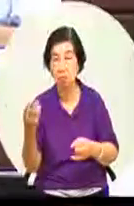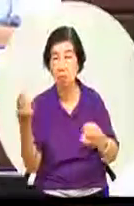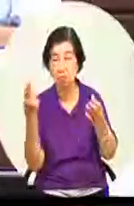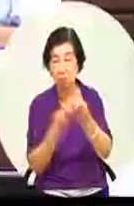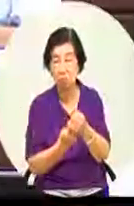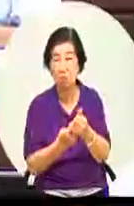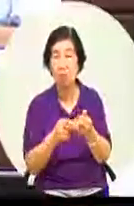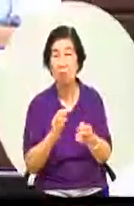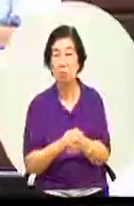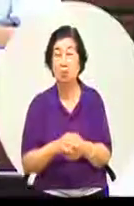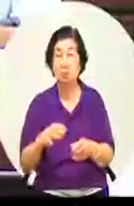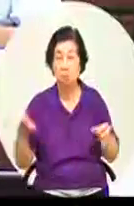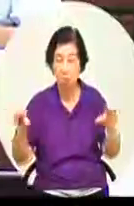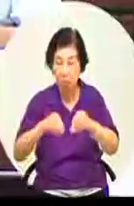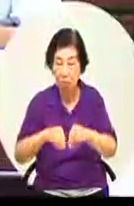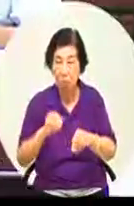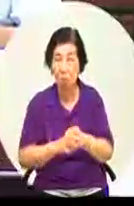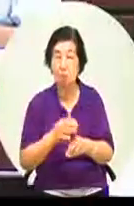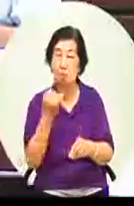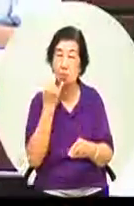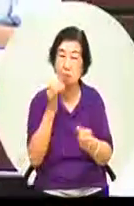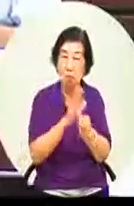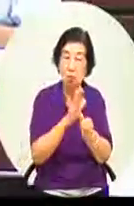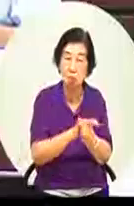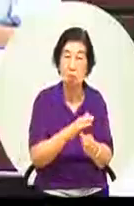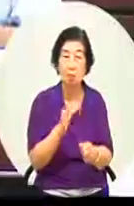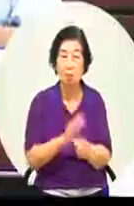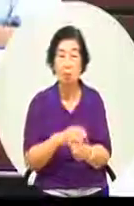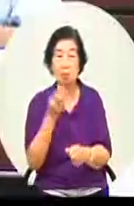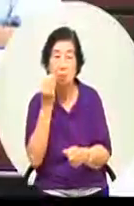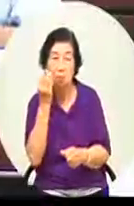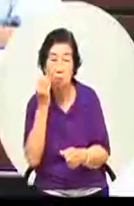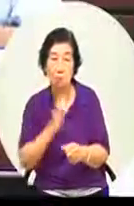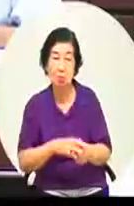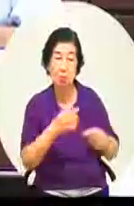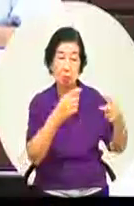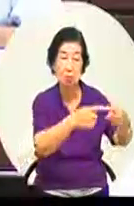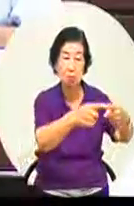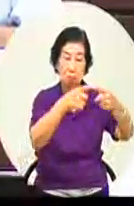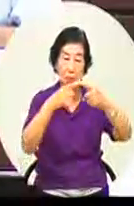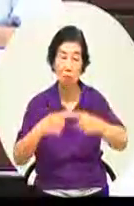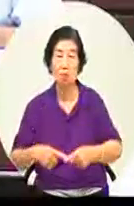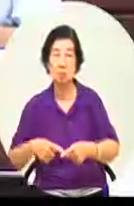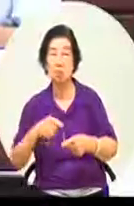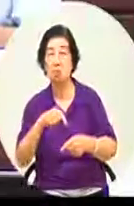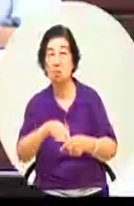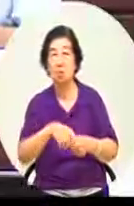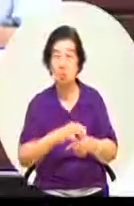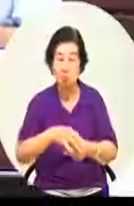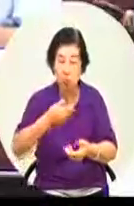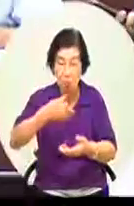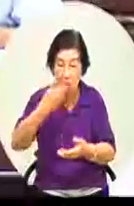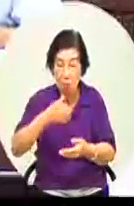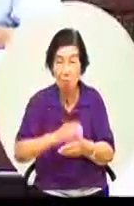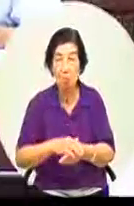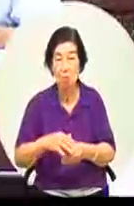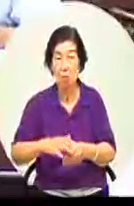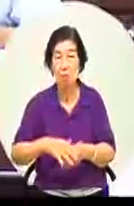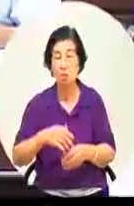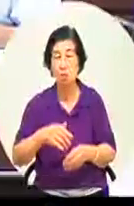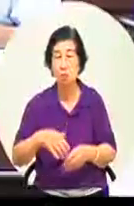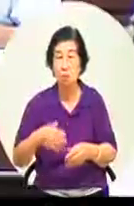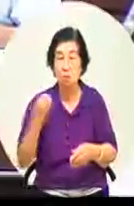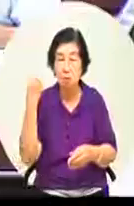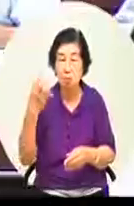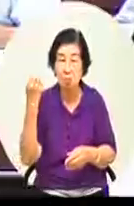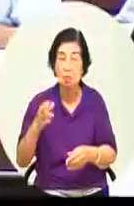能够让到这里来的人来欣赏我们的林园的渔港的美景，还有吃到很新鲜的渔获。所以感